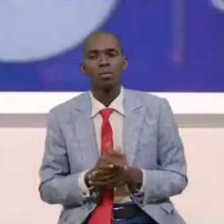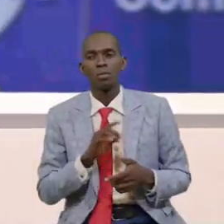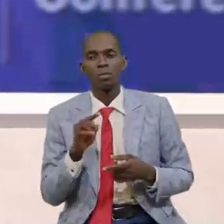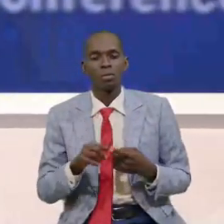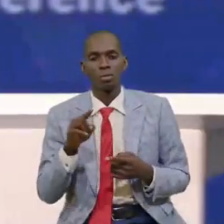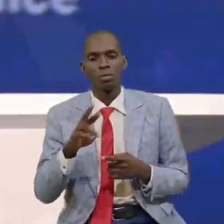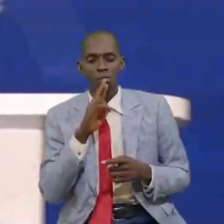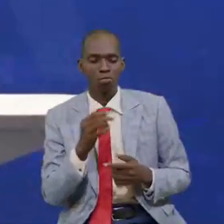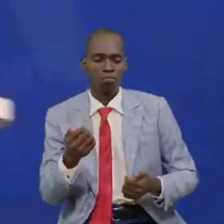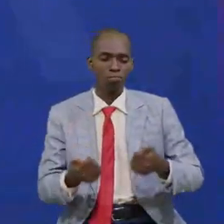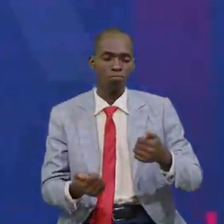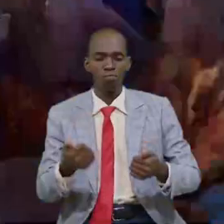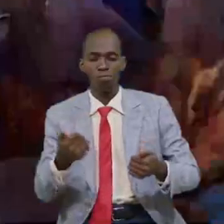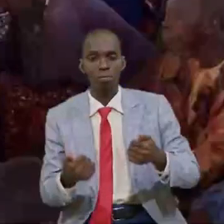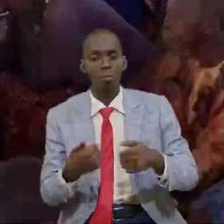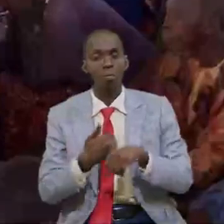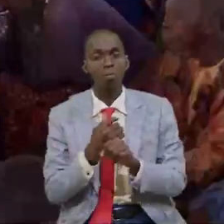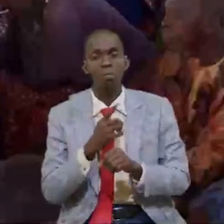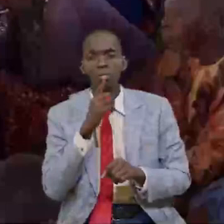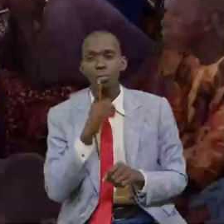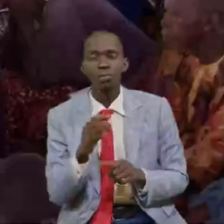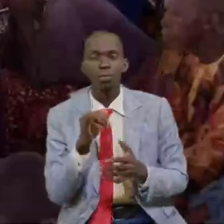Quand vous êtes dans un véhicule, rassurez-vous